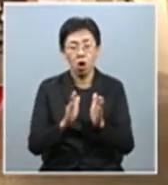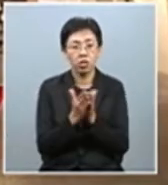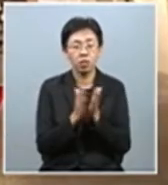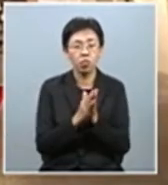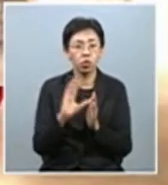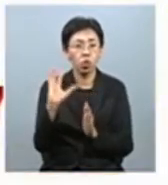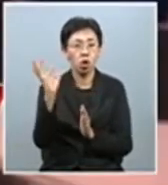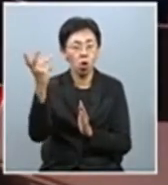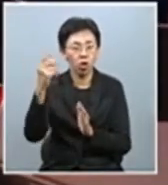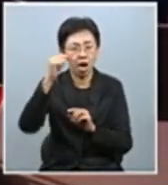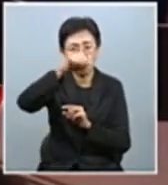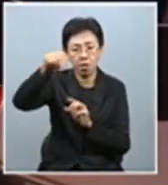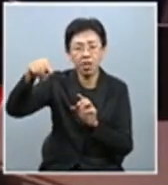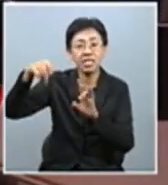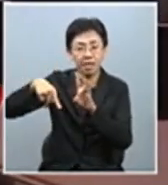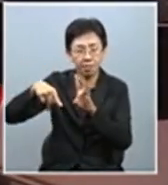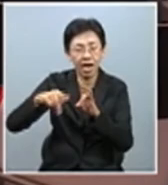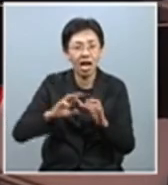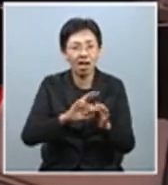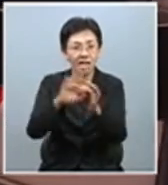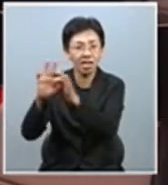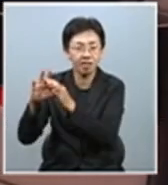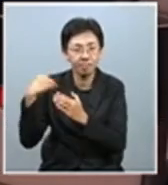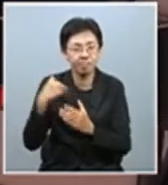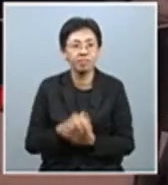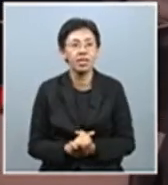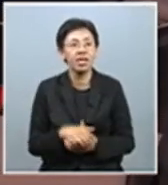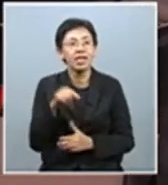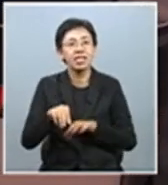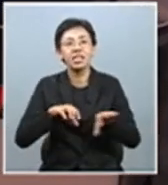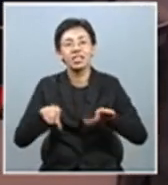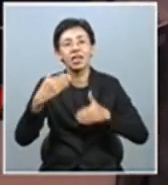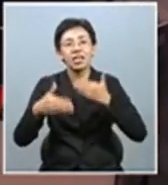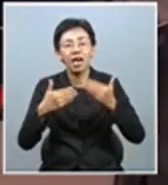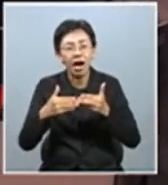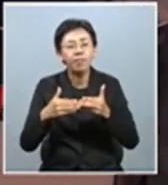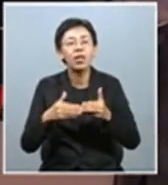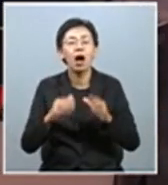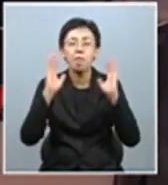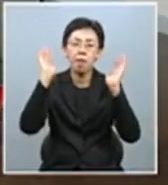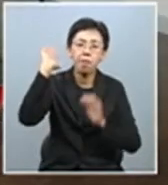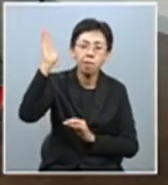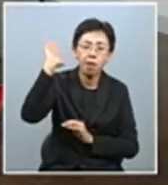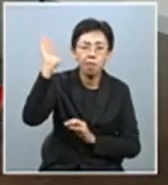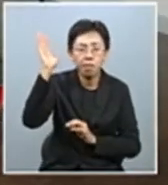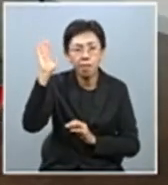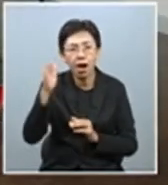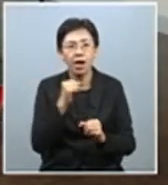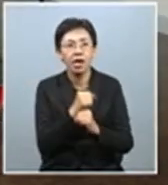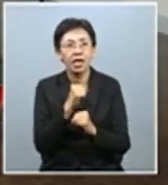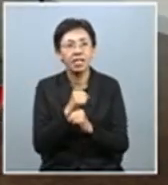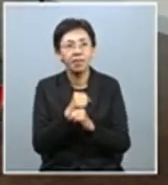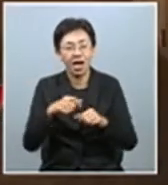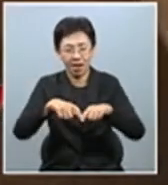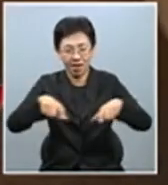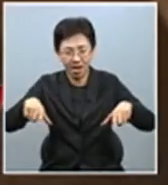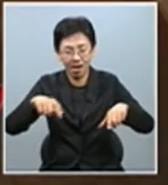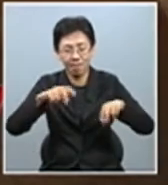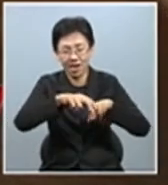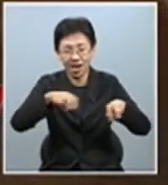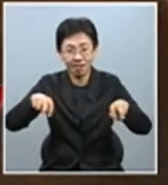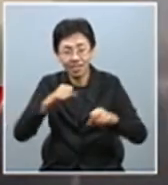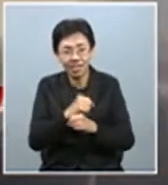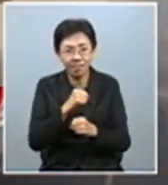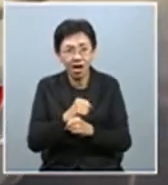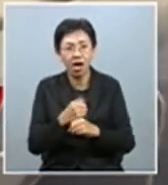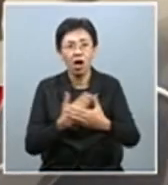7,000 แห่งมีพื้นที่ที่สามารถรองรับการจัดกิจกรรมการเรียนรู้ที่หลากหลายมีพื้นที่ทำงานแบบ co-working space มีห้องประชุ